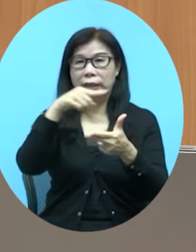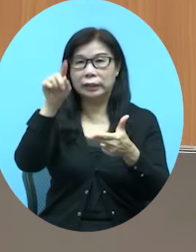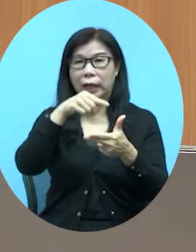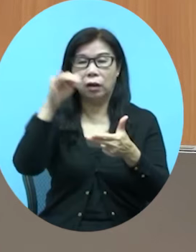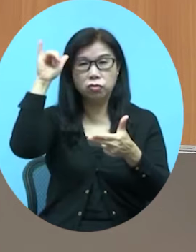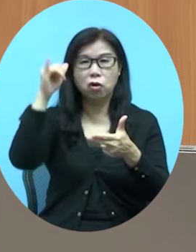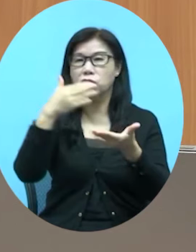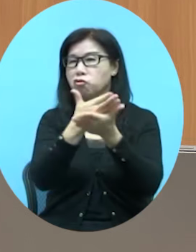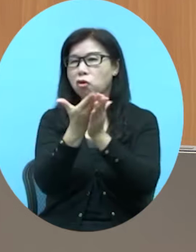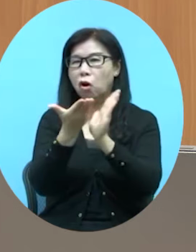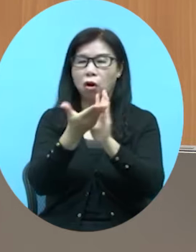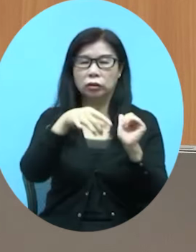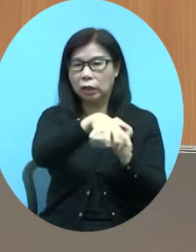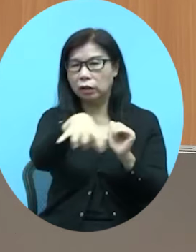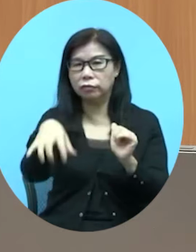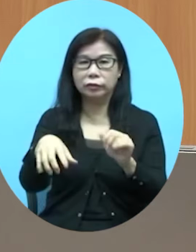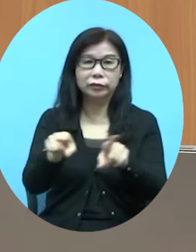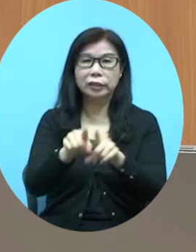各個地方各